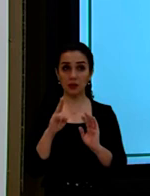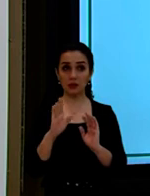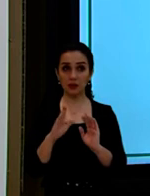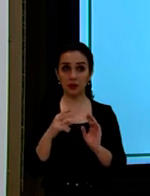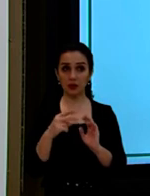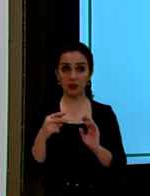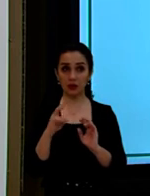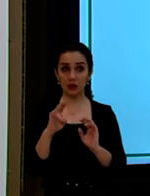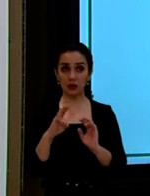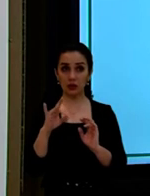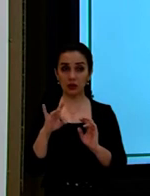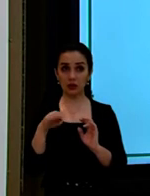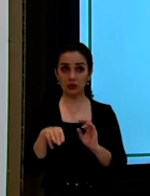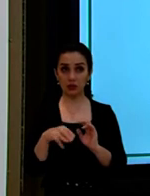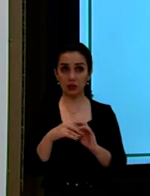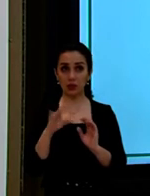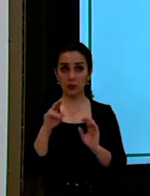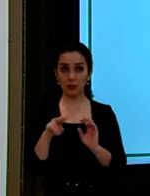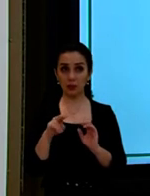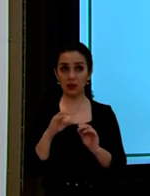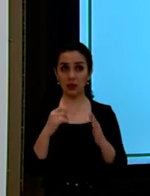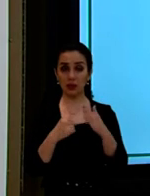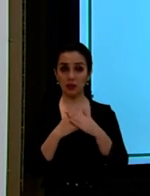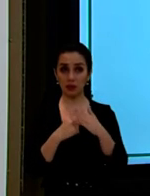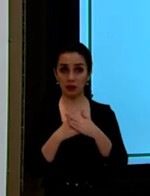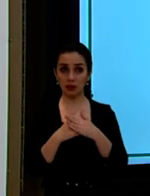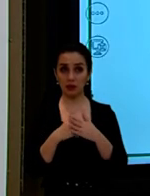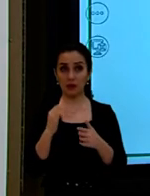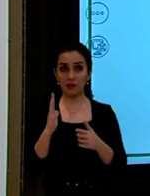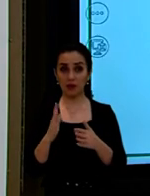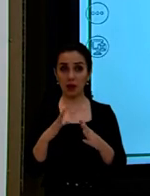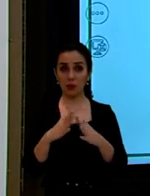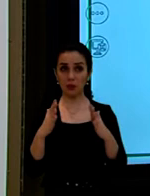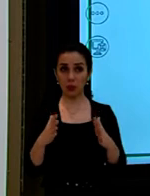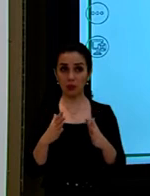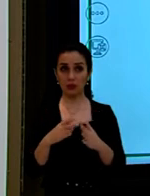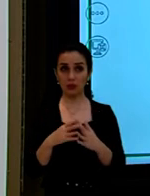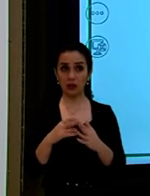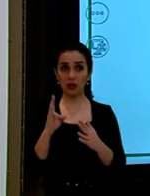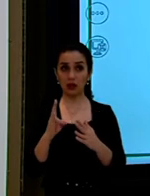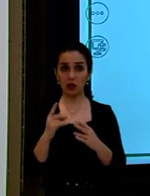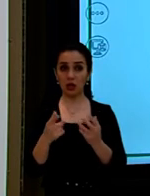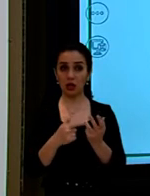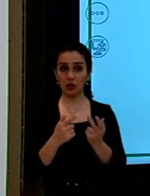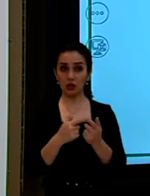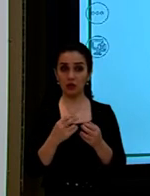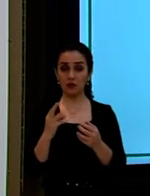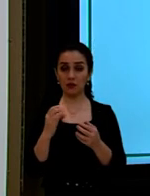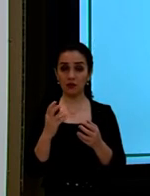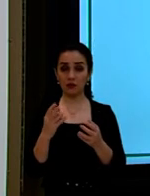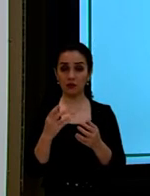n ртп давление в объем м количество вещества